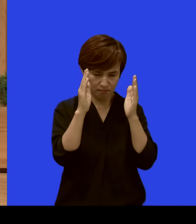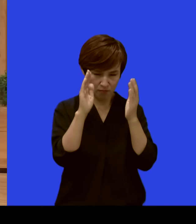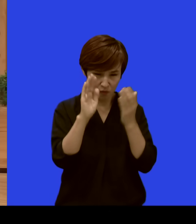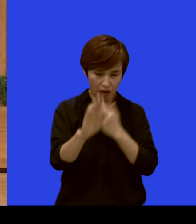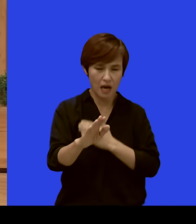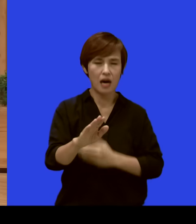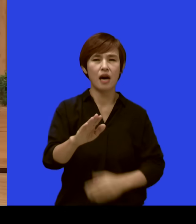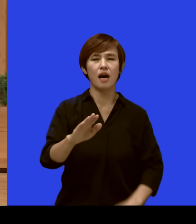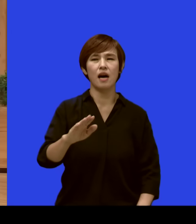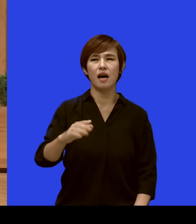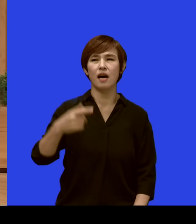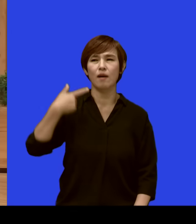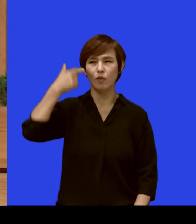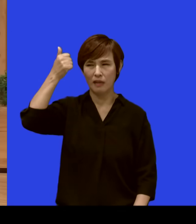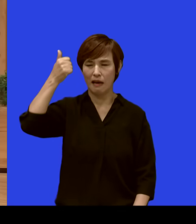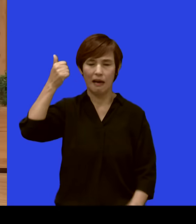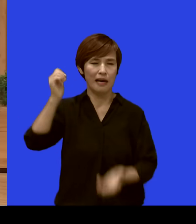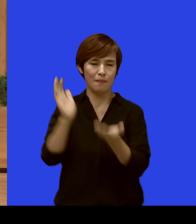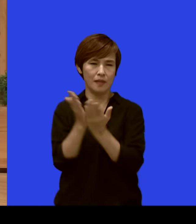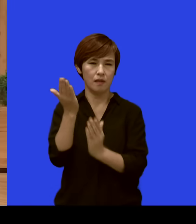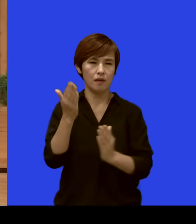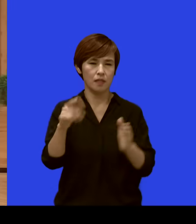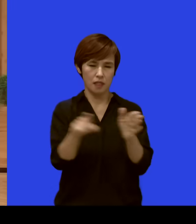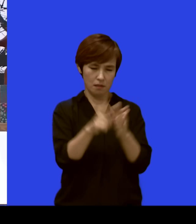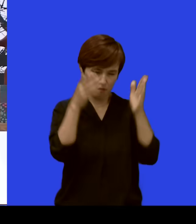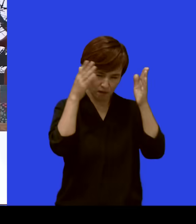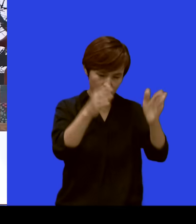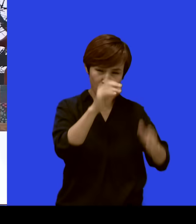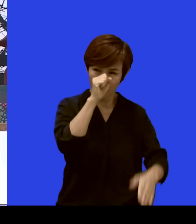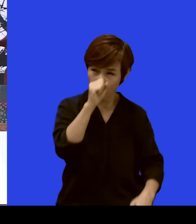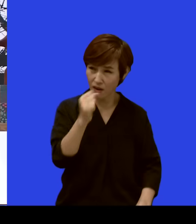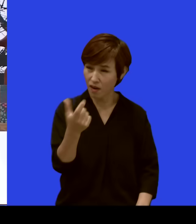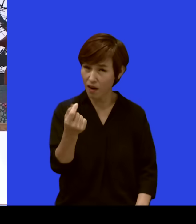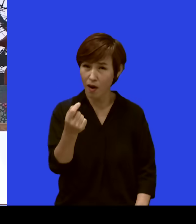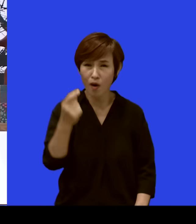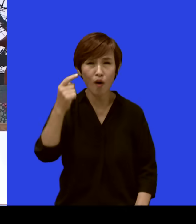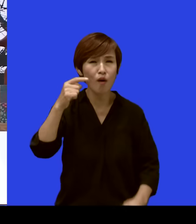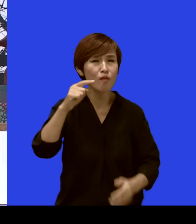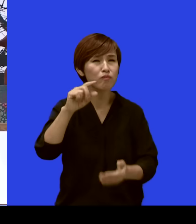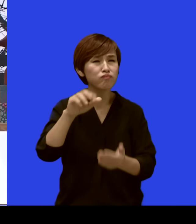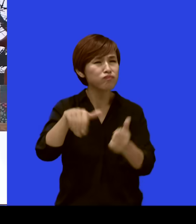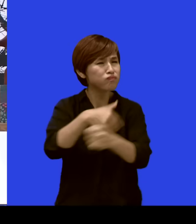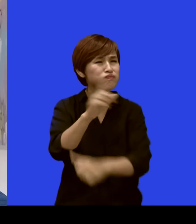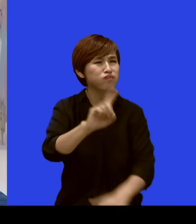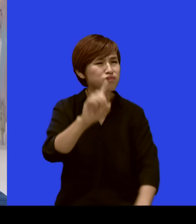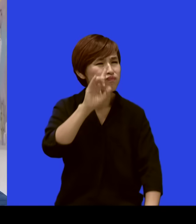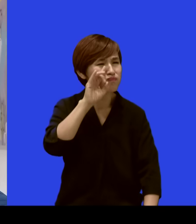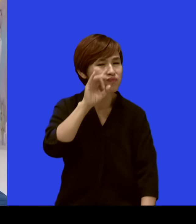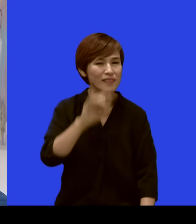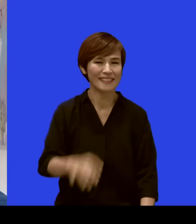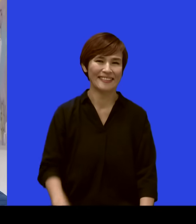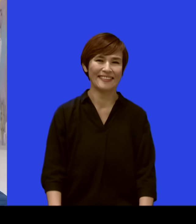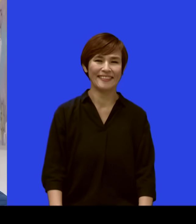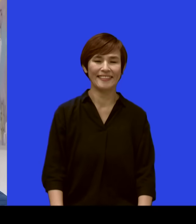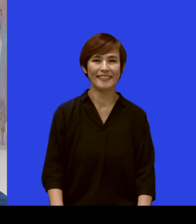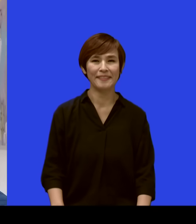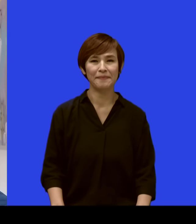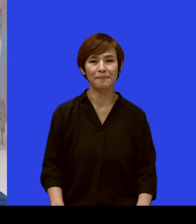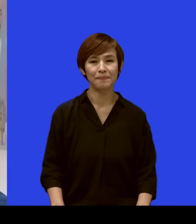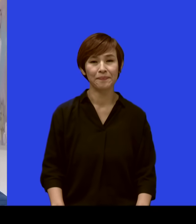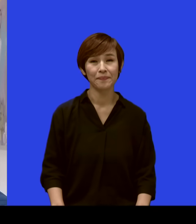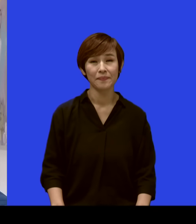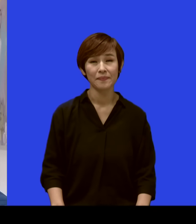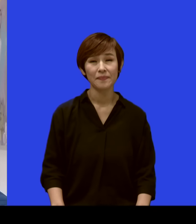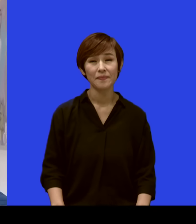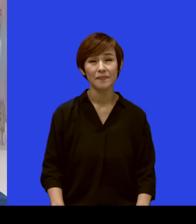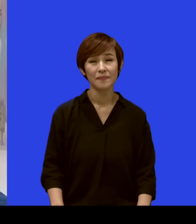목사보다는 이제 신학이 맞다라고 생각하셨는데 어떻게 목사님이 또 되셨어요? 무슨 일이 있어요? 그럼 돌고. 이게 참 저는